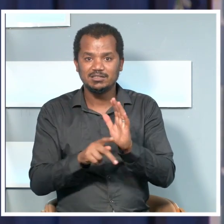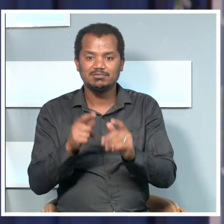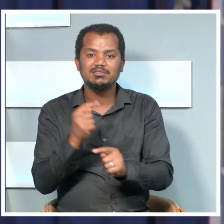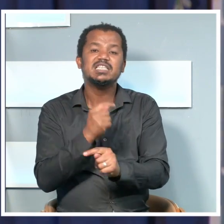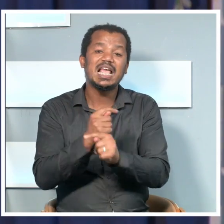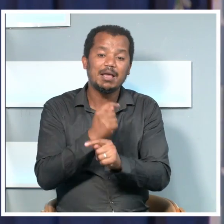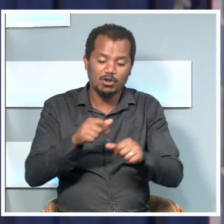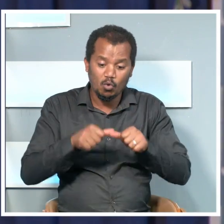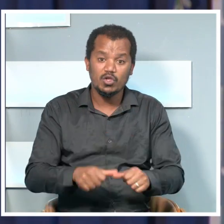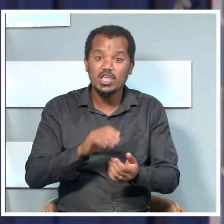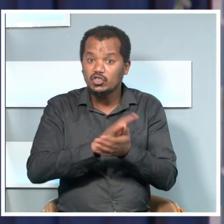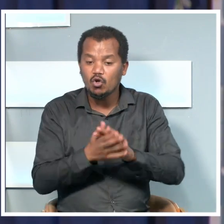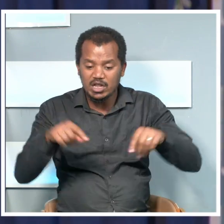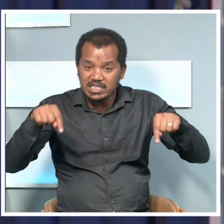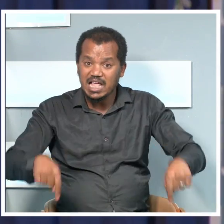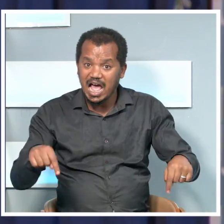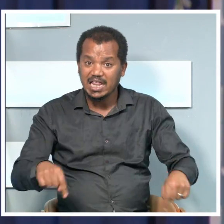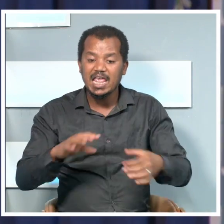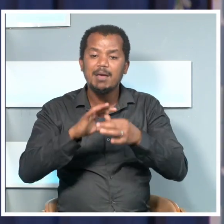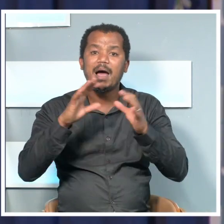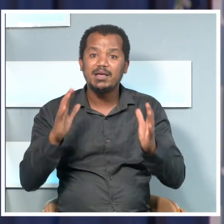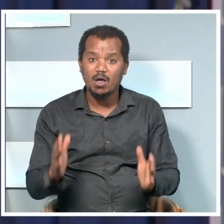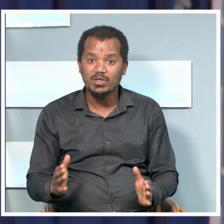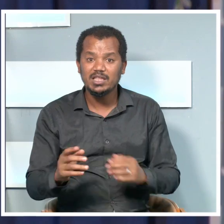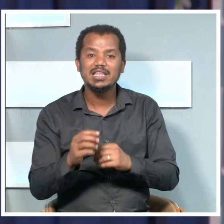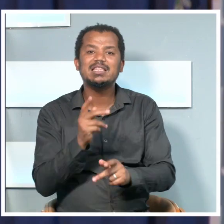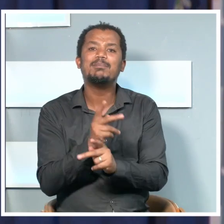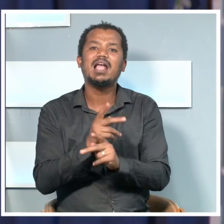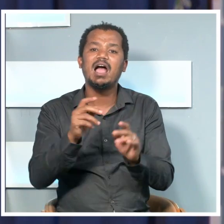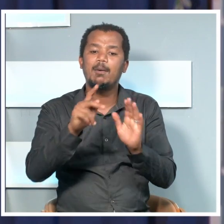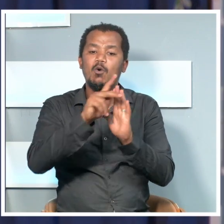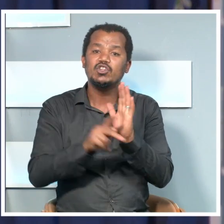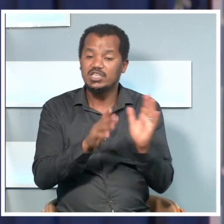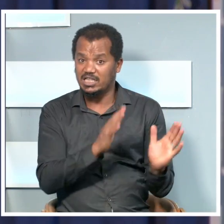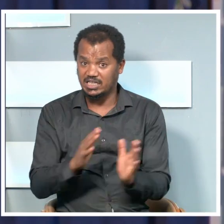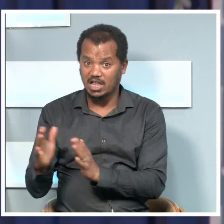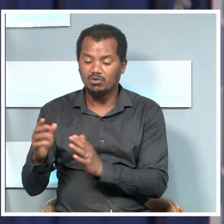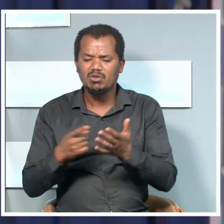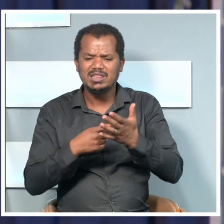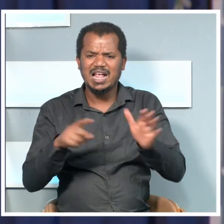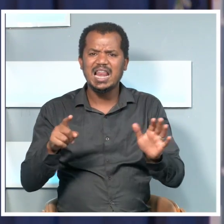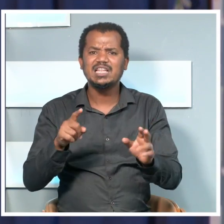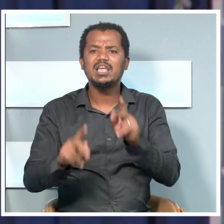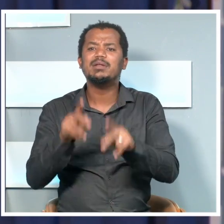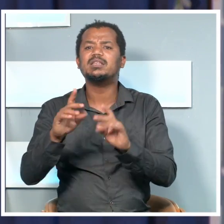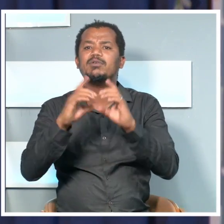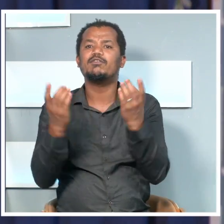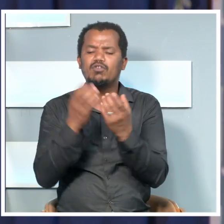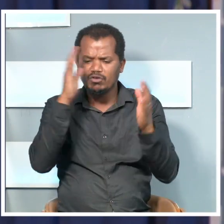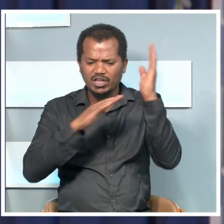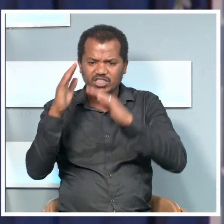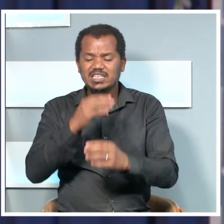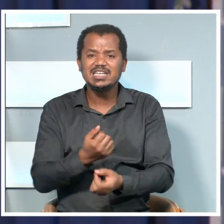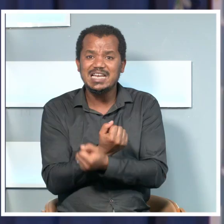ተቀርጾ ሲተገበር የቆየ ሲሆን ዛሬ የማህበራዊ ጥበቃ ፖሊሲ ተዘጋጅቶ ተጋላጭ የህብረተሰብ